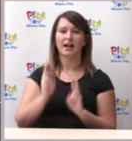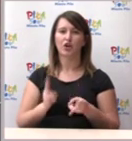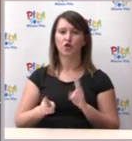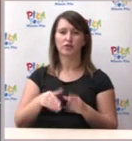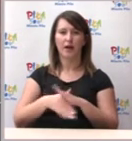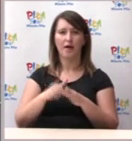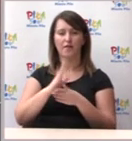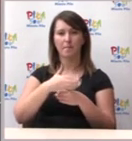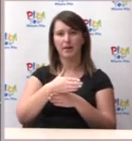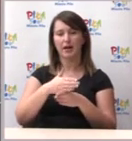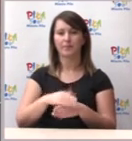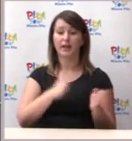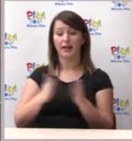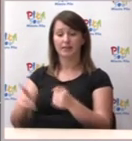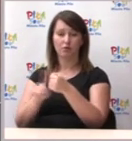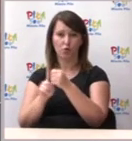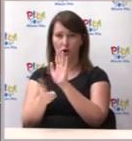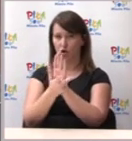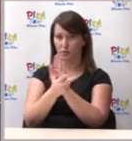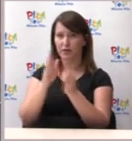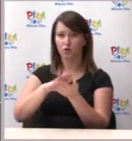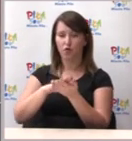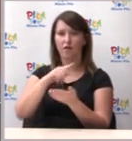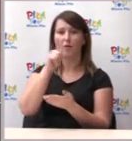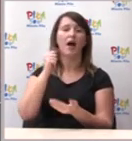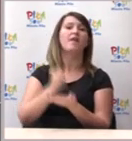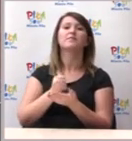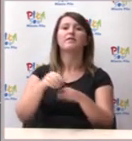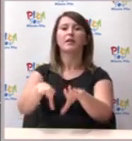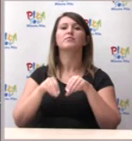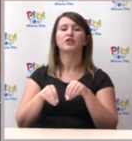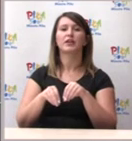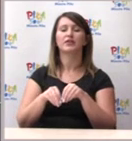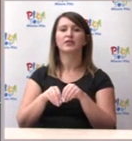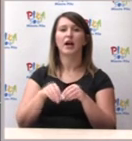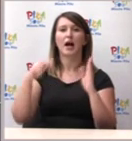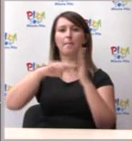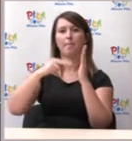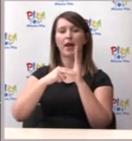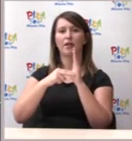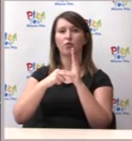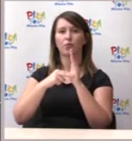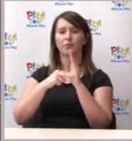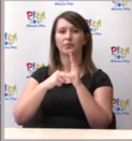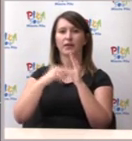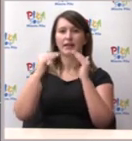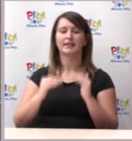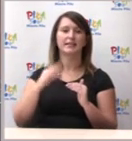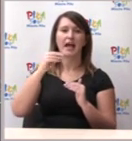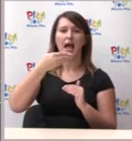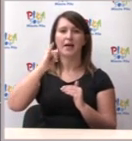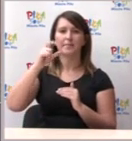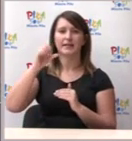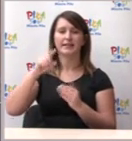w Pile. Punkt 18 uchwała w sprawie przyjęcia do realizacji planu gospodarki niskoemisyjnej dla gminy